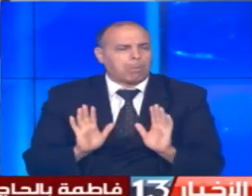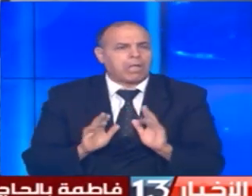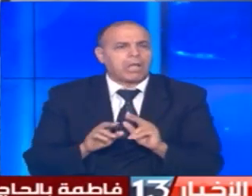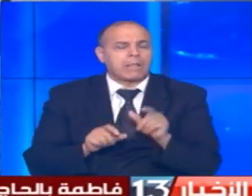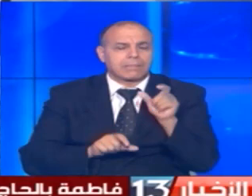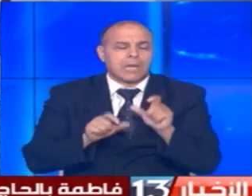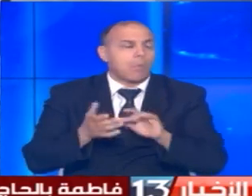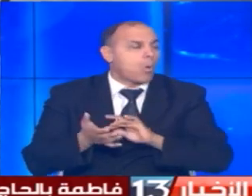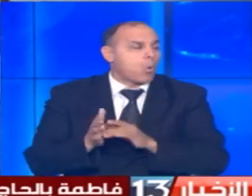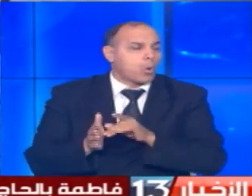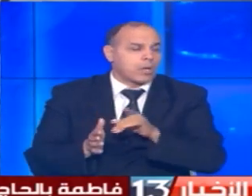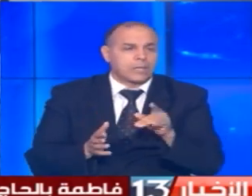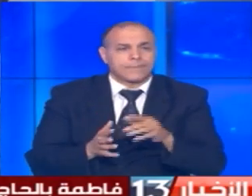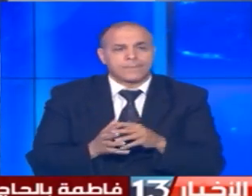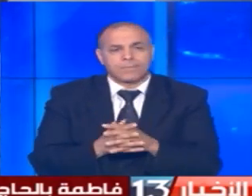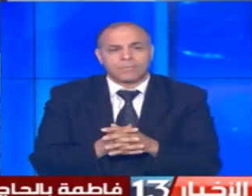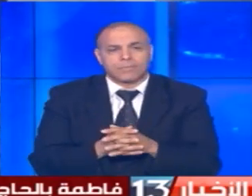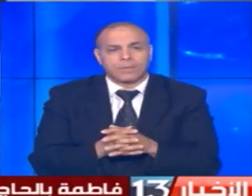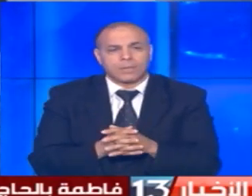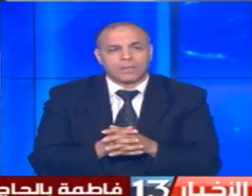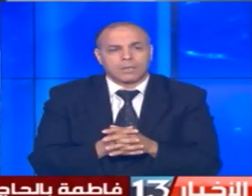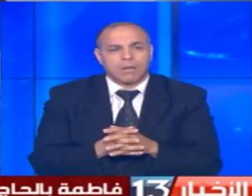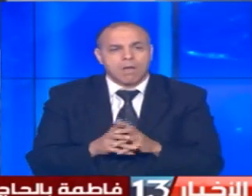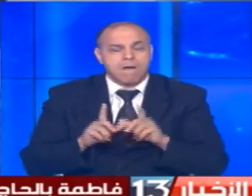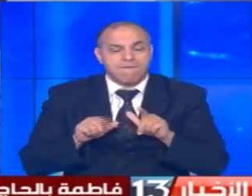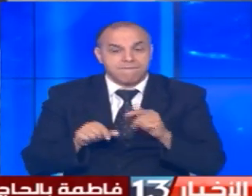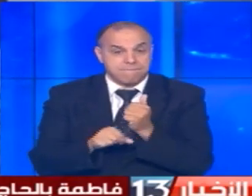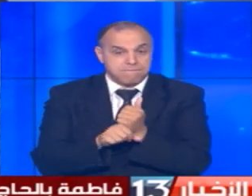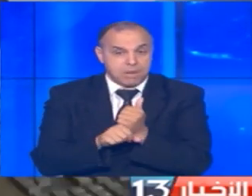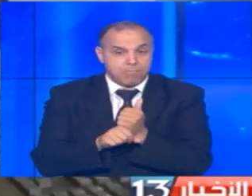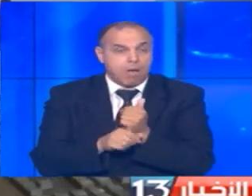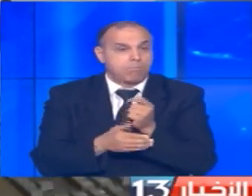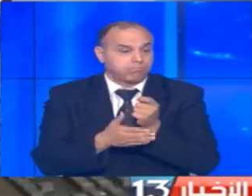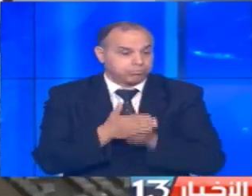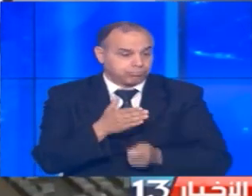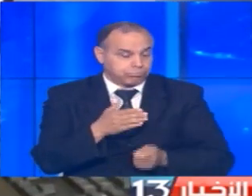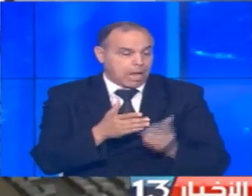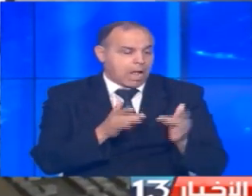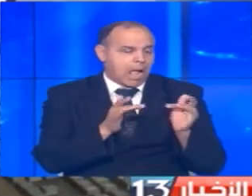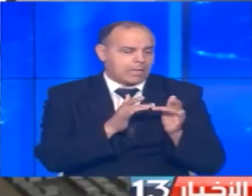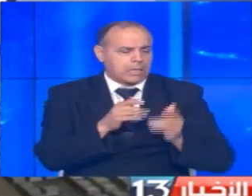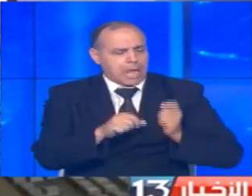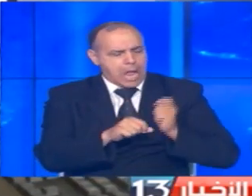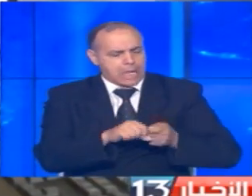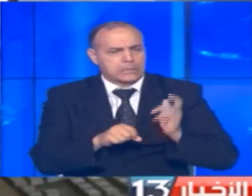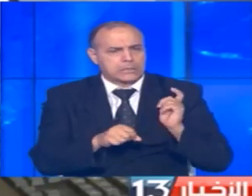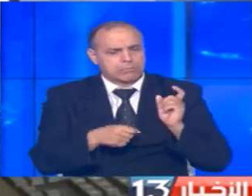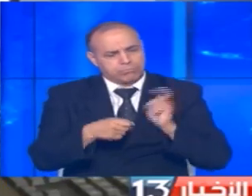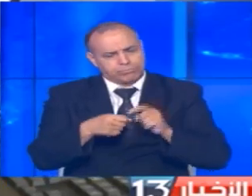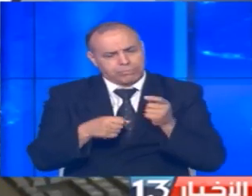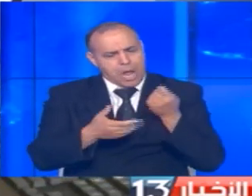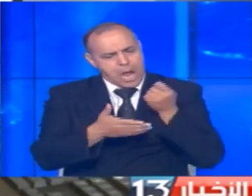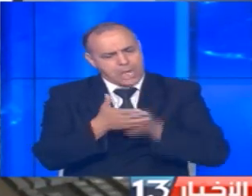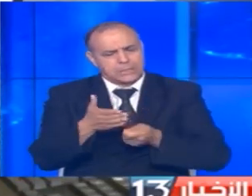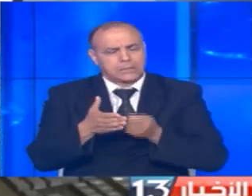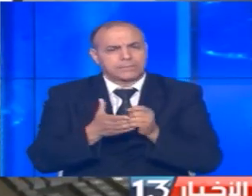الطلبة بما أنه توفر لهم السنة الخلاص المبيت عن بعد،